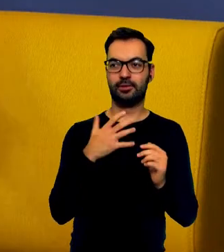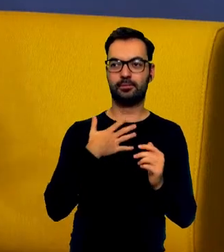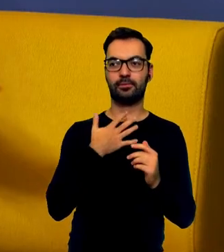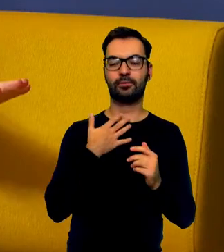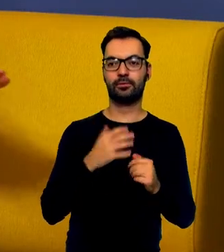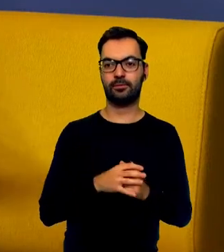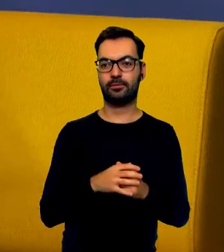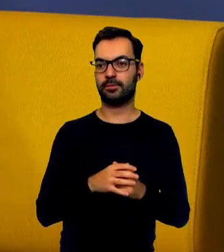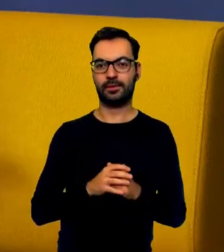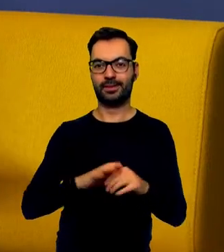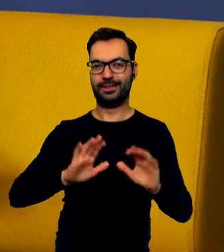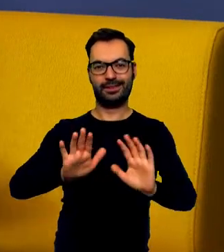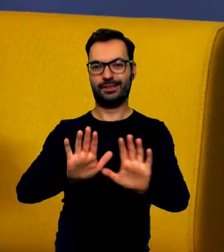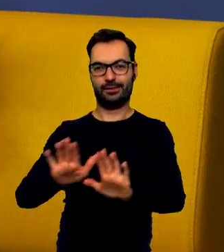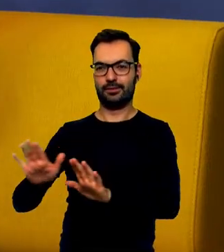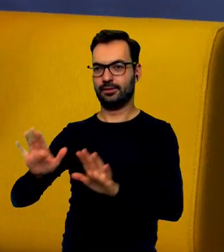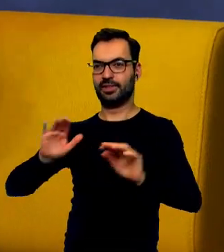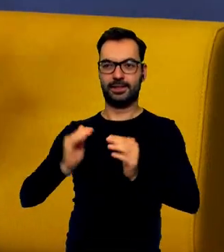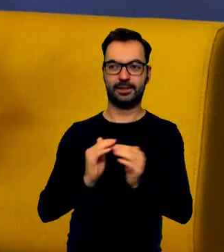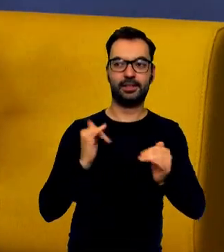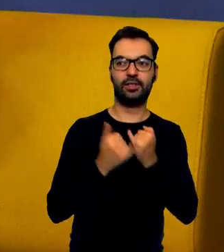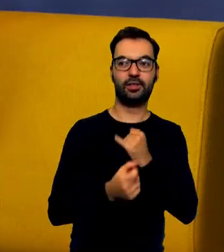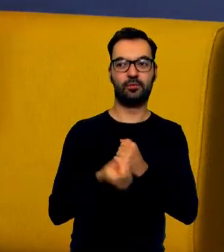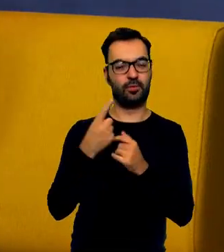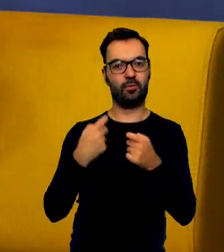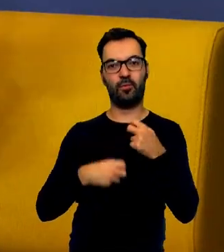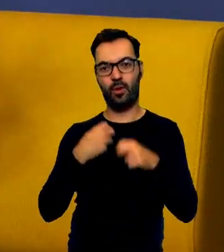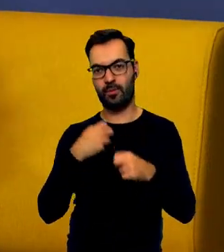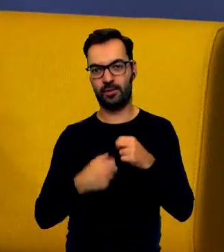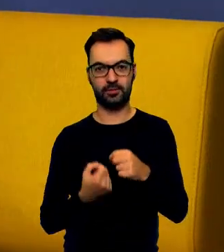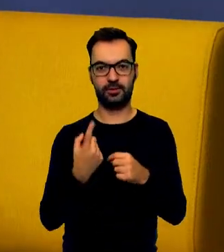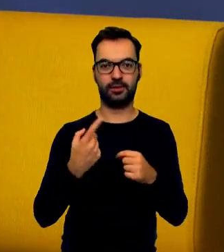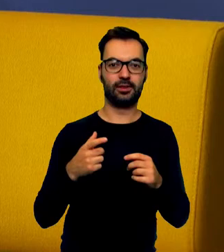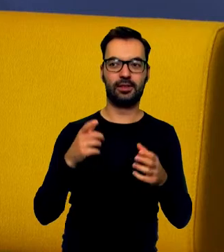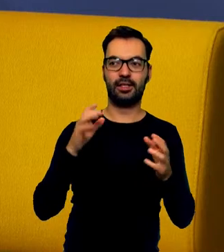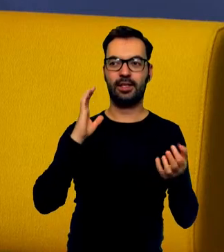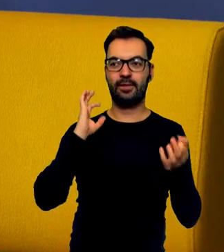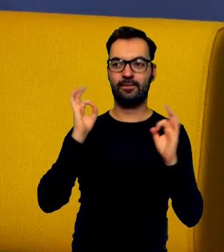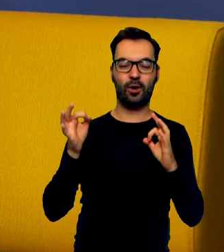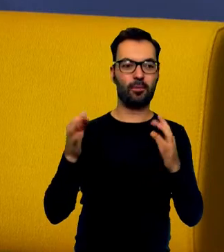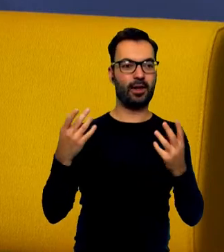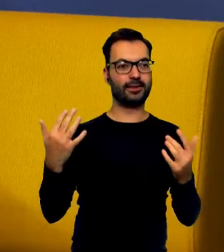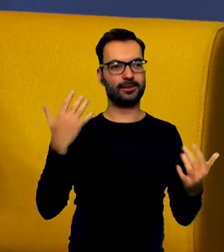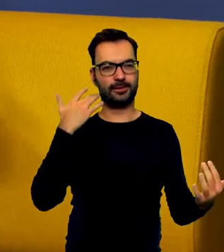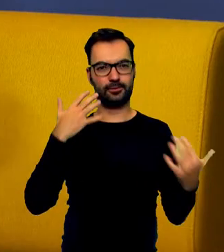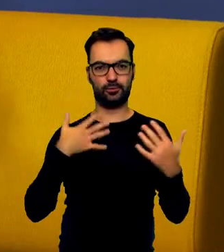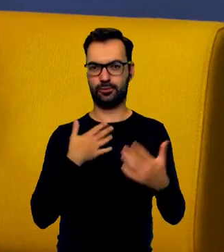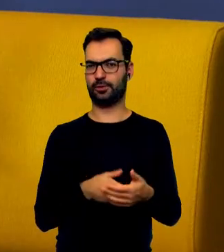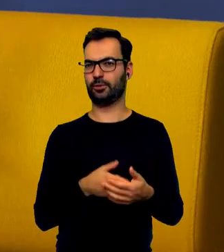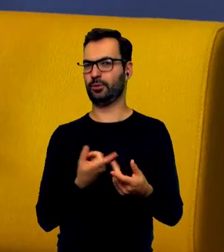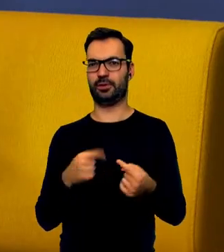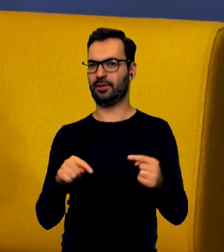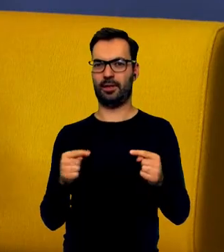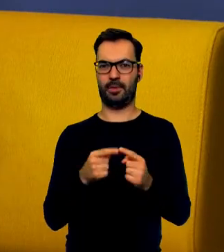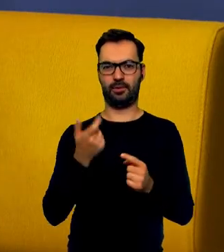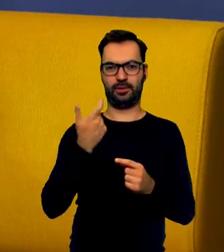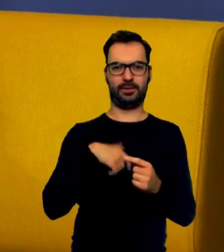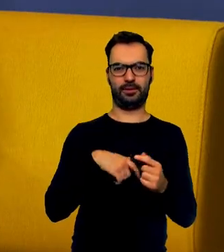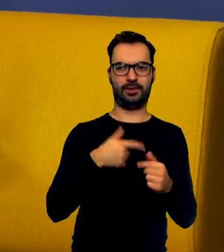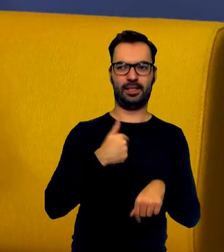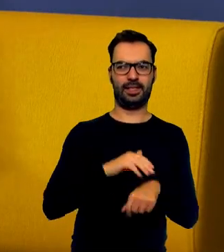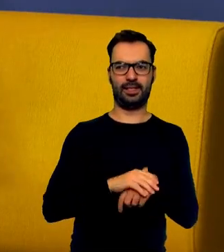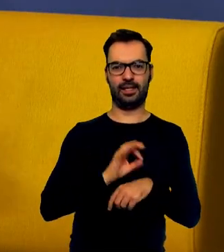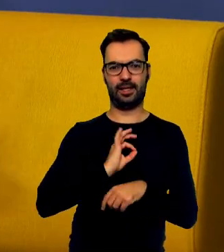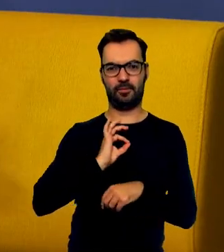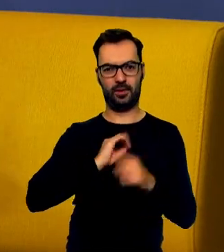do właśnie ich redukowania i jeśli się pojawiają jakieś komunikaty, które stoją w sprzeczności z tym,